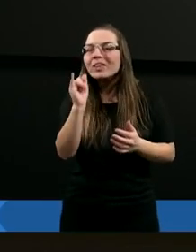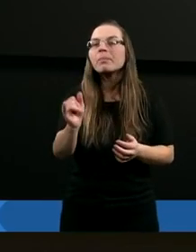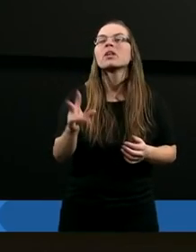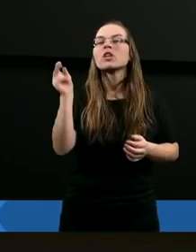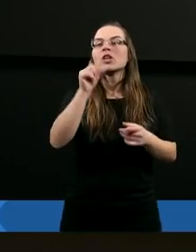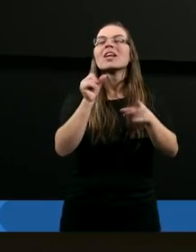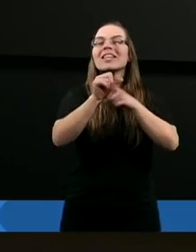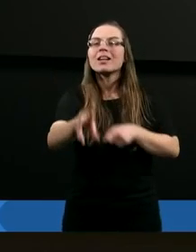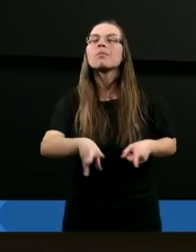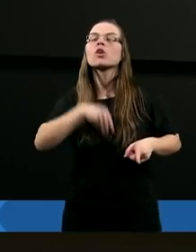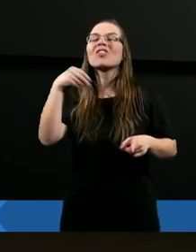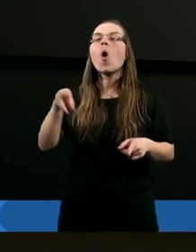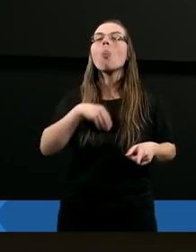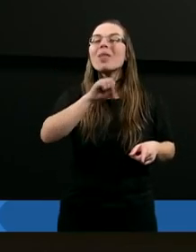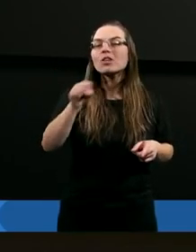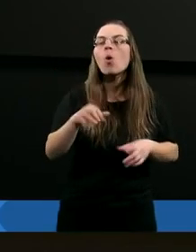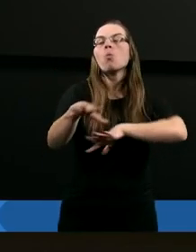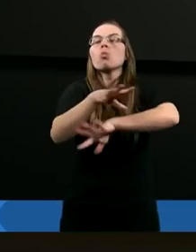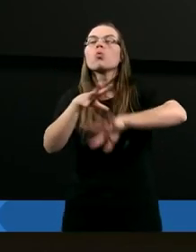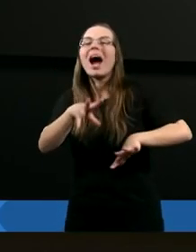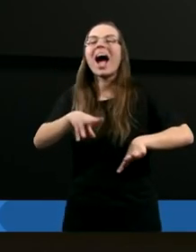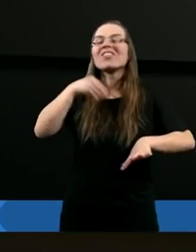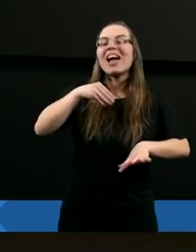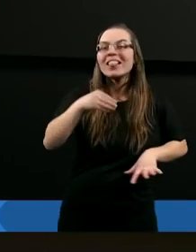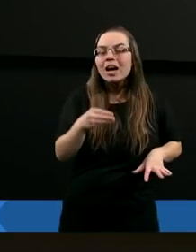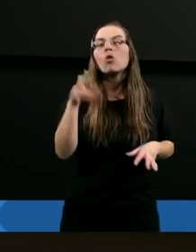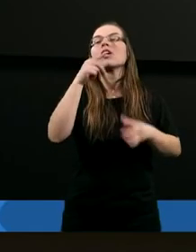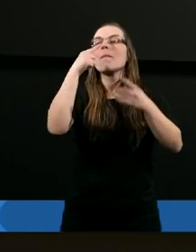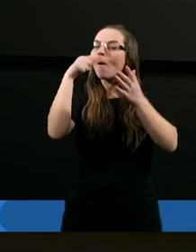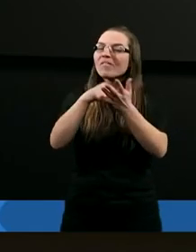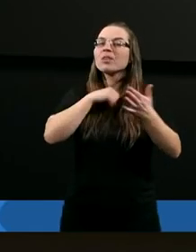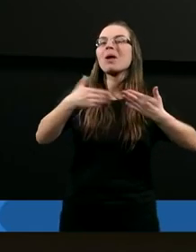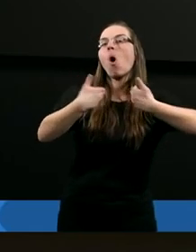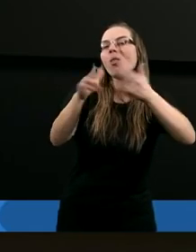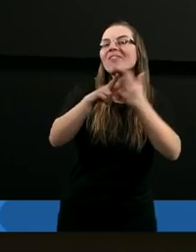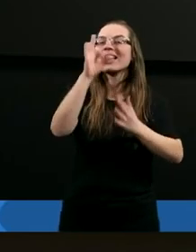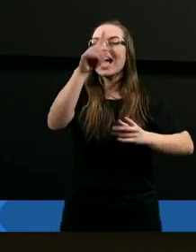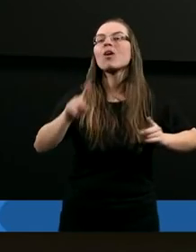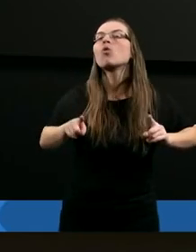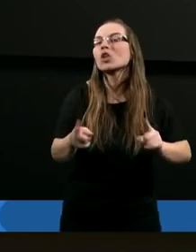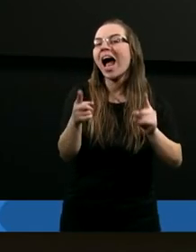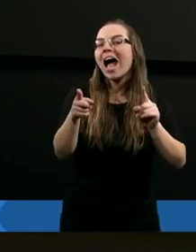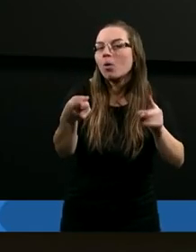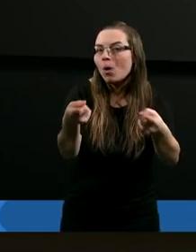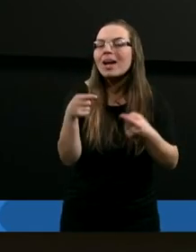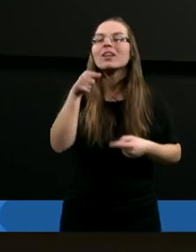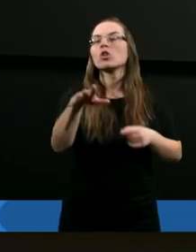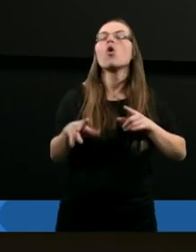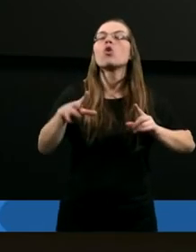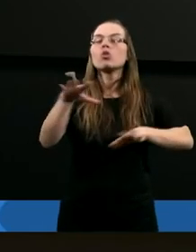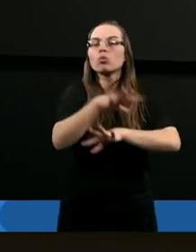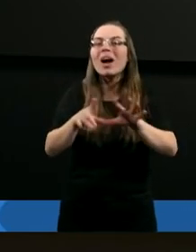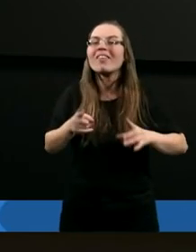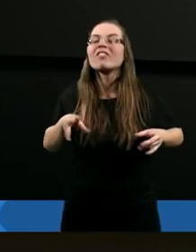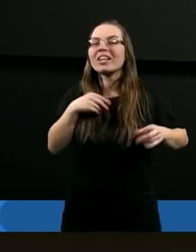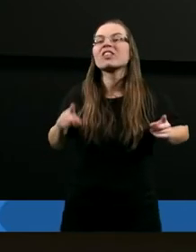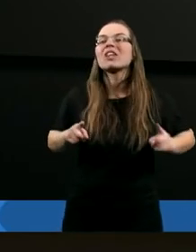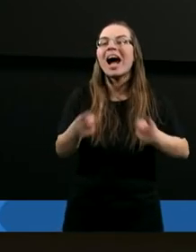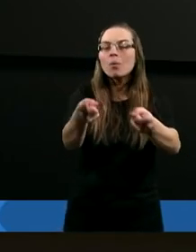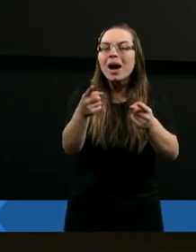jesteśmy świątynią Ducha Świętego, że powinniśmy się otwierać na Jego działanie i tak naprawdę to święte działanie Ducha